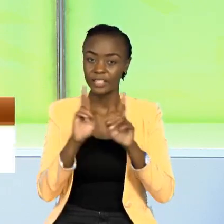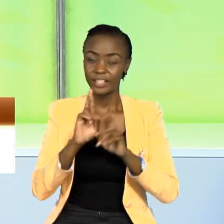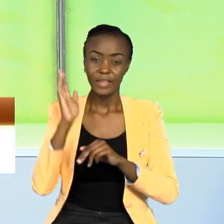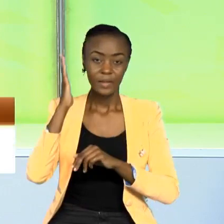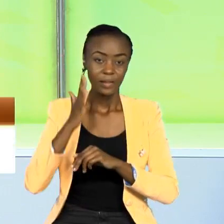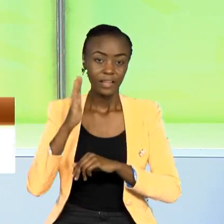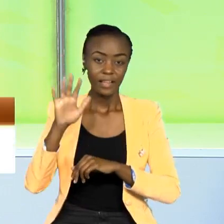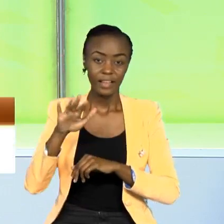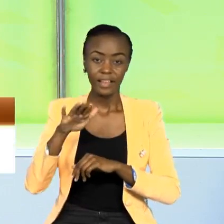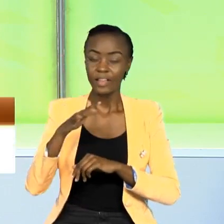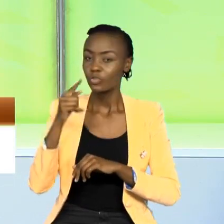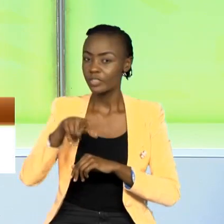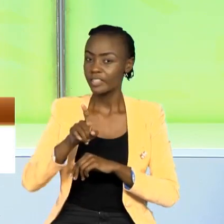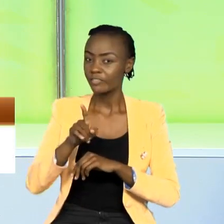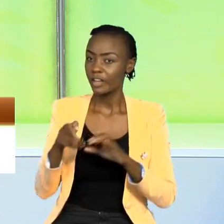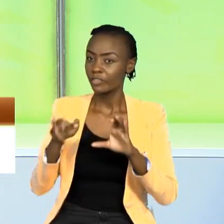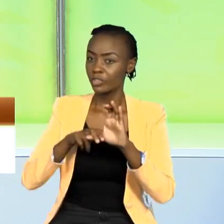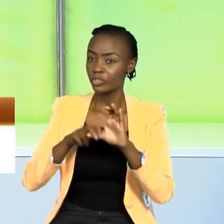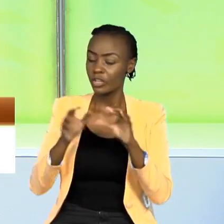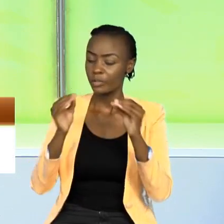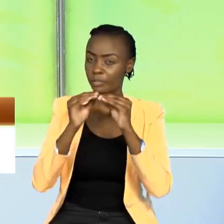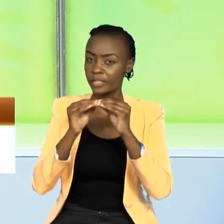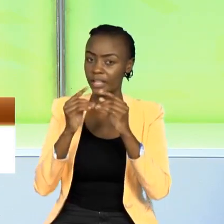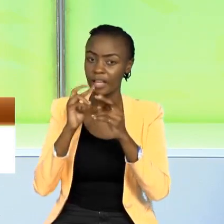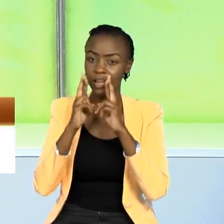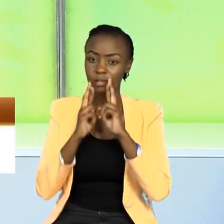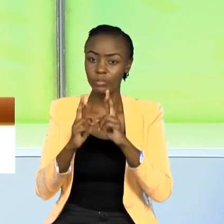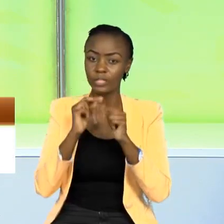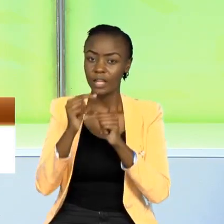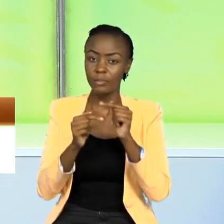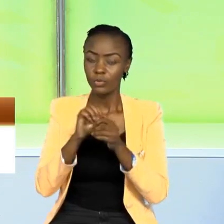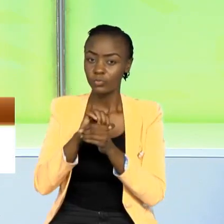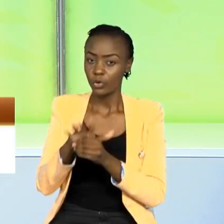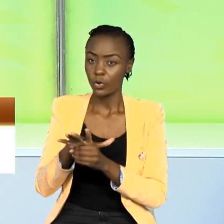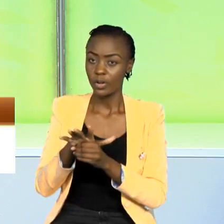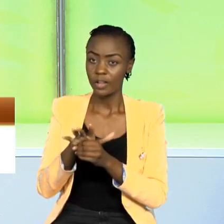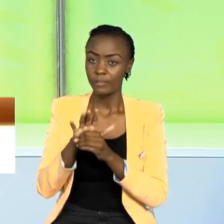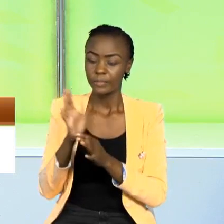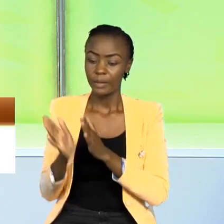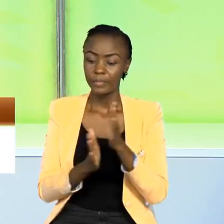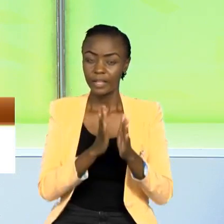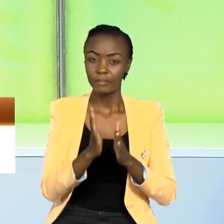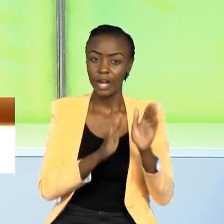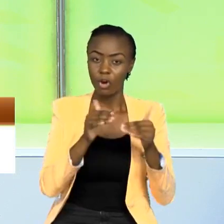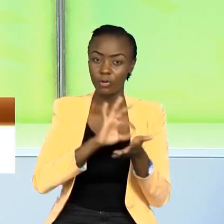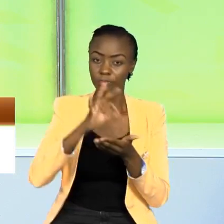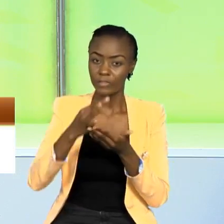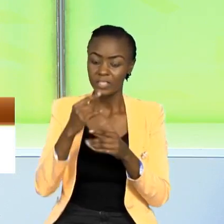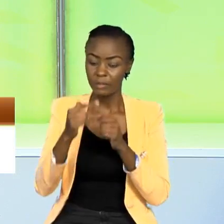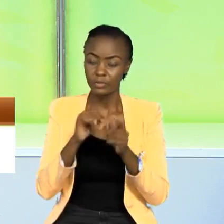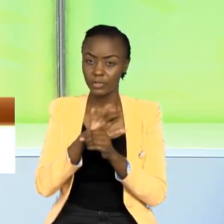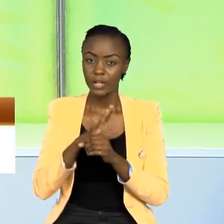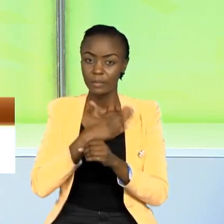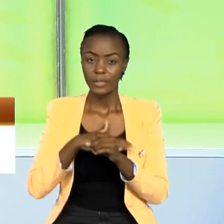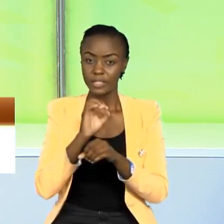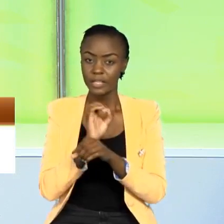unanipata, bila shaka ulikuwa umehudhuria hafla ya kutolewa kwa ripoti kuhusu mpango wa COVID-19 ama mipango ya COVID-19. Kagina, tueleze mengi kuhusiana na ripoti